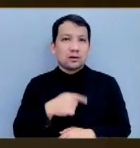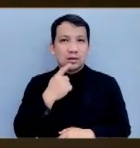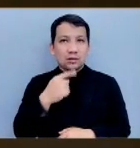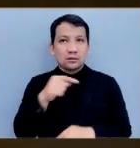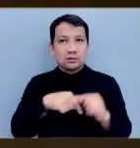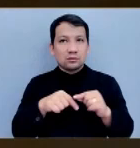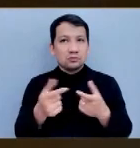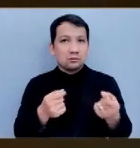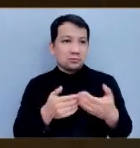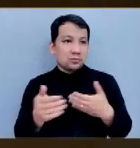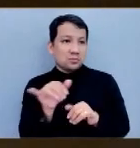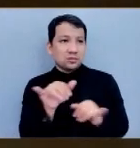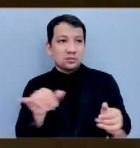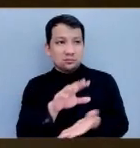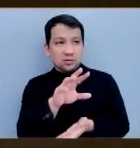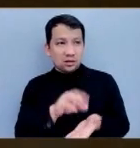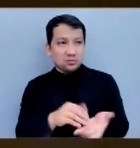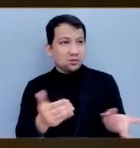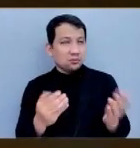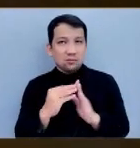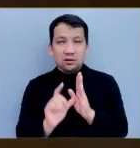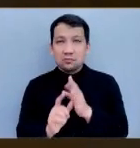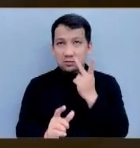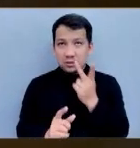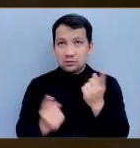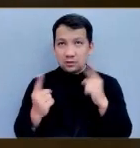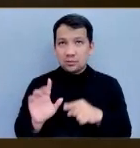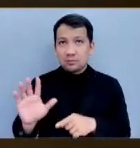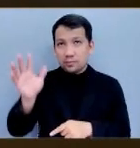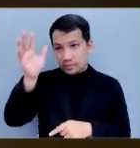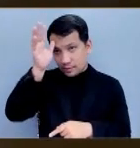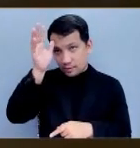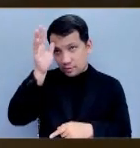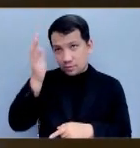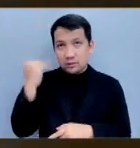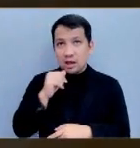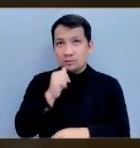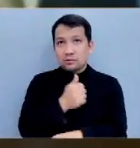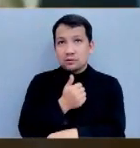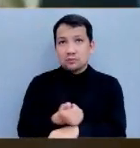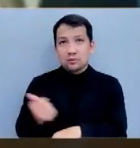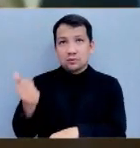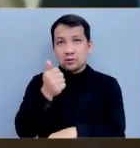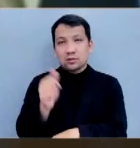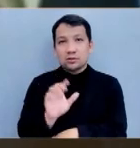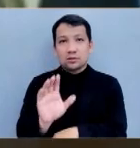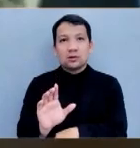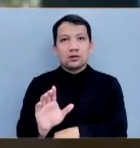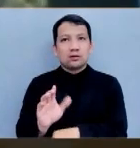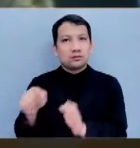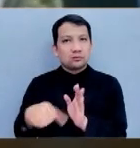would want to do this given na nakita niya noong nangyari sa kanyang ama noong naging authoritarian na dictator. So, sana